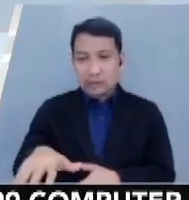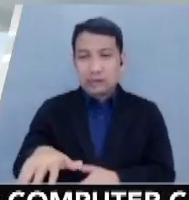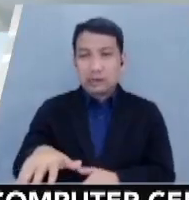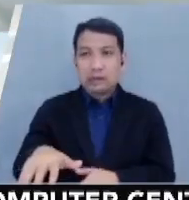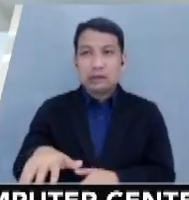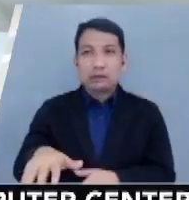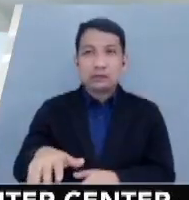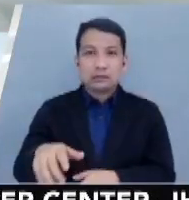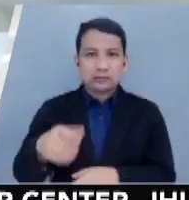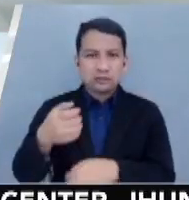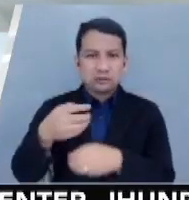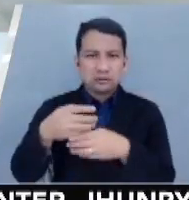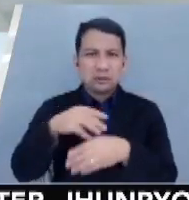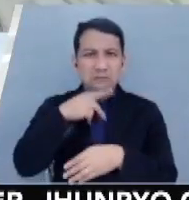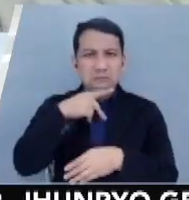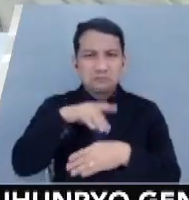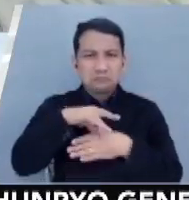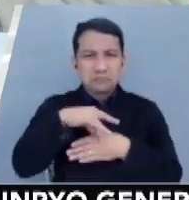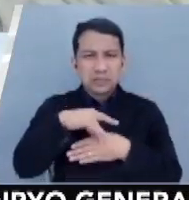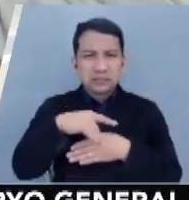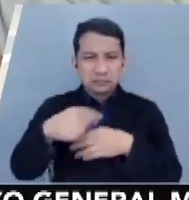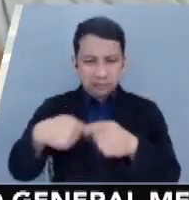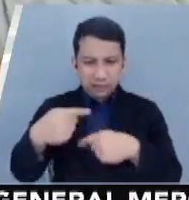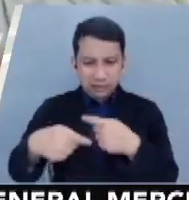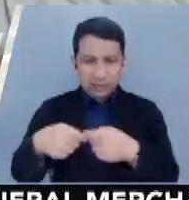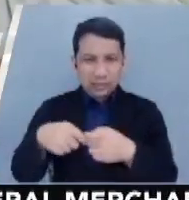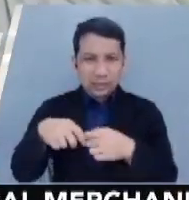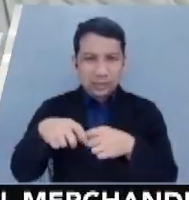noong 2021. Masakit talaga.